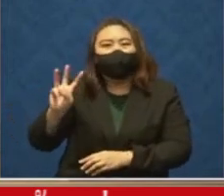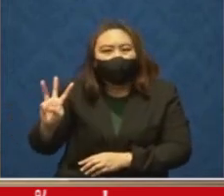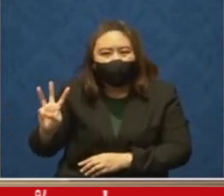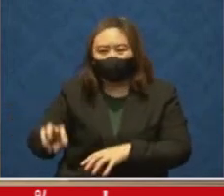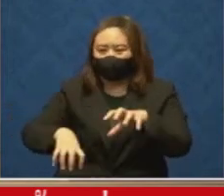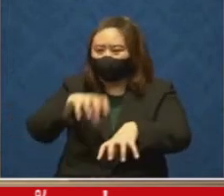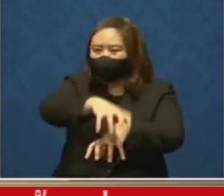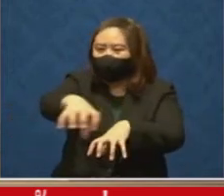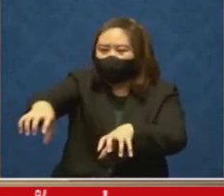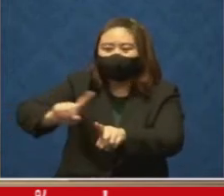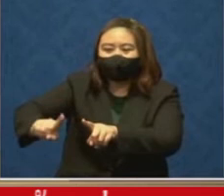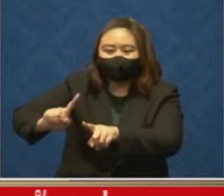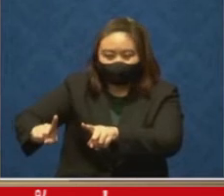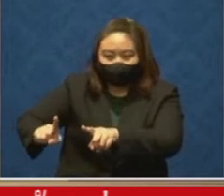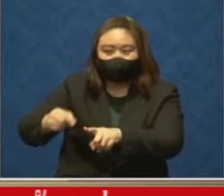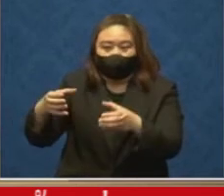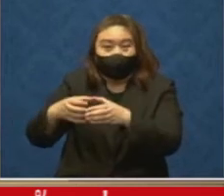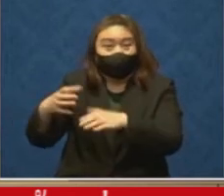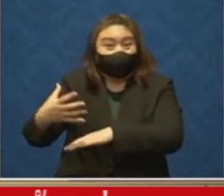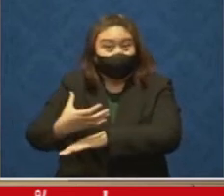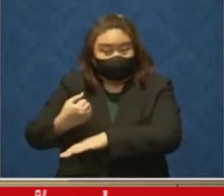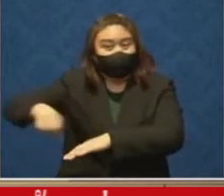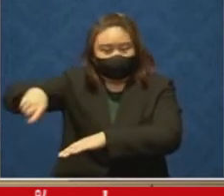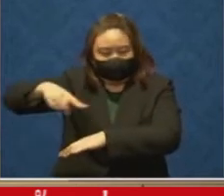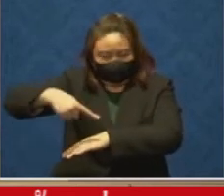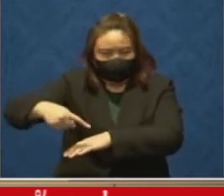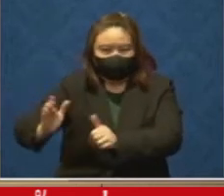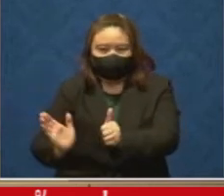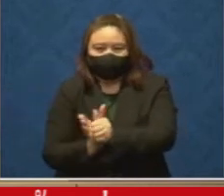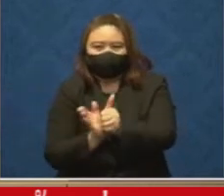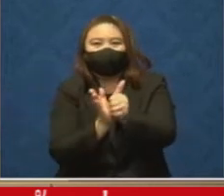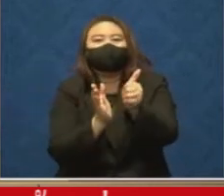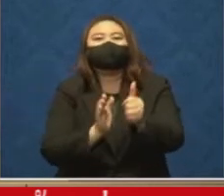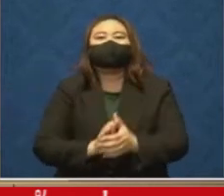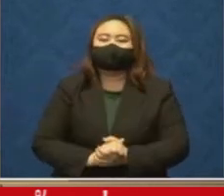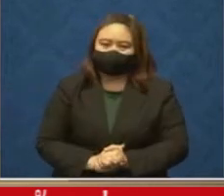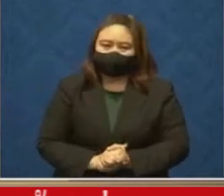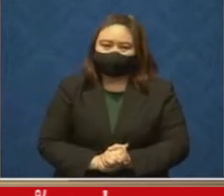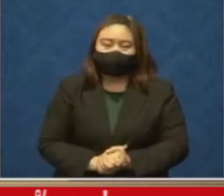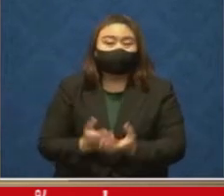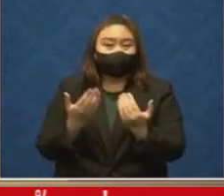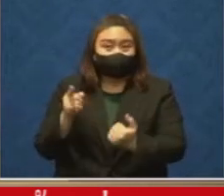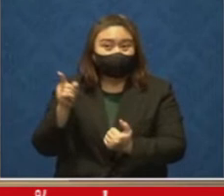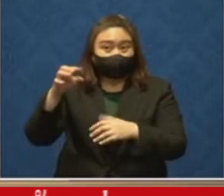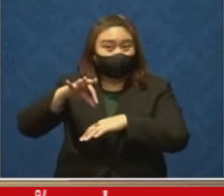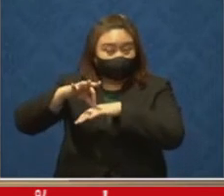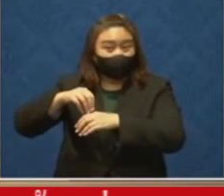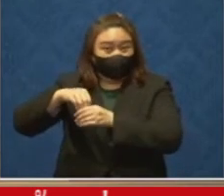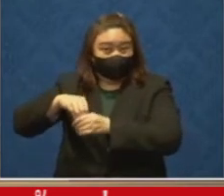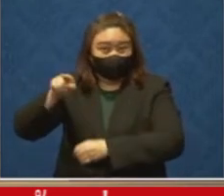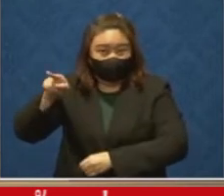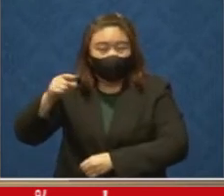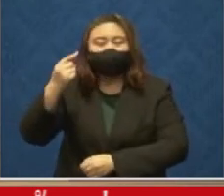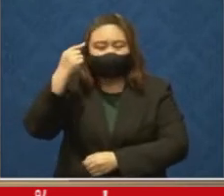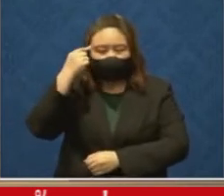อวอองคกรอสระและพักการเมืองที่นิยมผลิการ เป็ั่รานเทานั้นนะครับตับใดที่